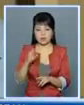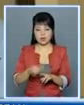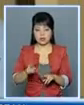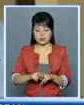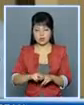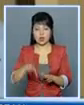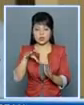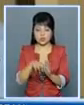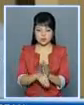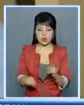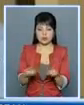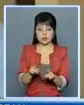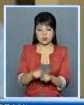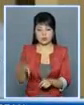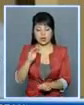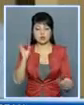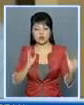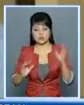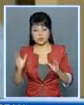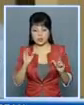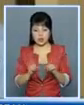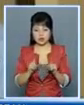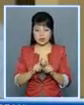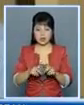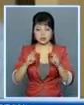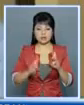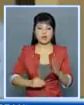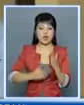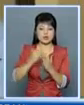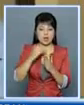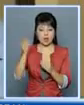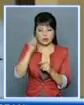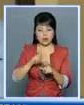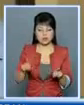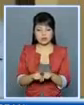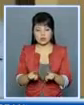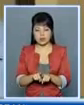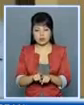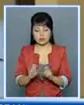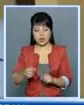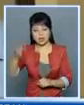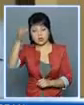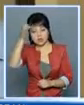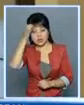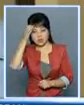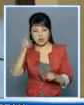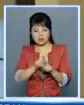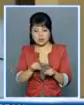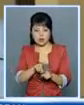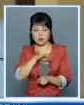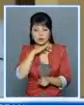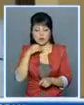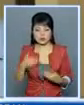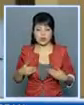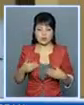инновациялық жұмыстардың енгізуіне қазір біздер студенттерді, магистрлерді, PhD докторанттарды көптен көп